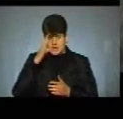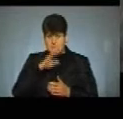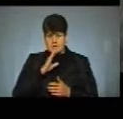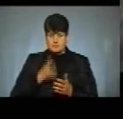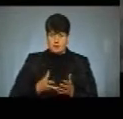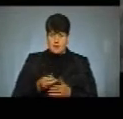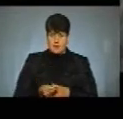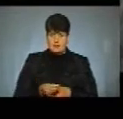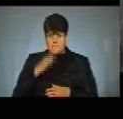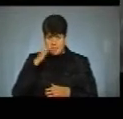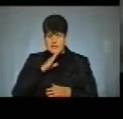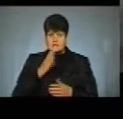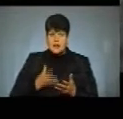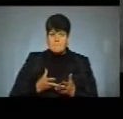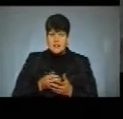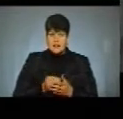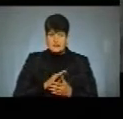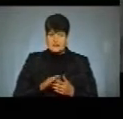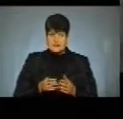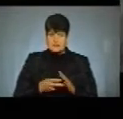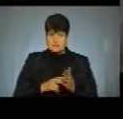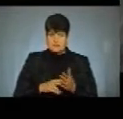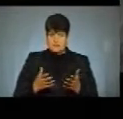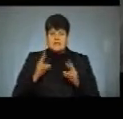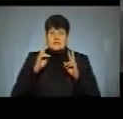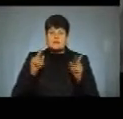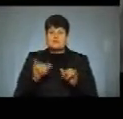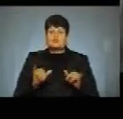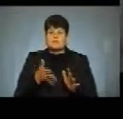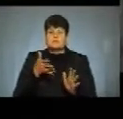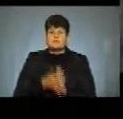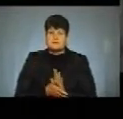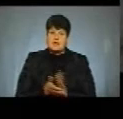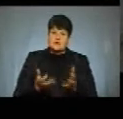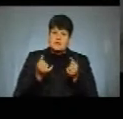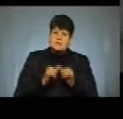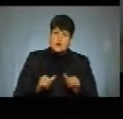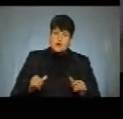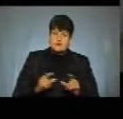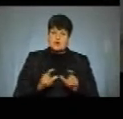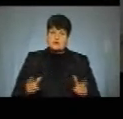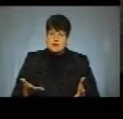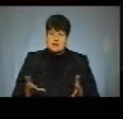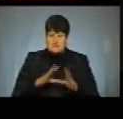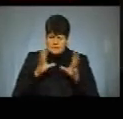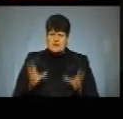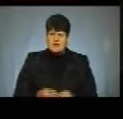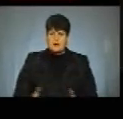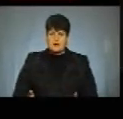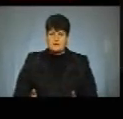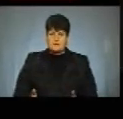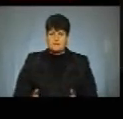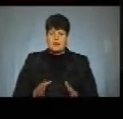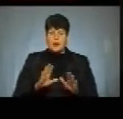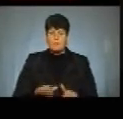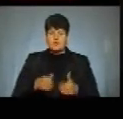плату. Батьківська плата взагалі не сформована, тобто ми не знаємо, що вона йде на отримання і розвиток закладу і взагалі. Це, подаючи